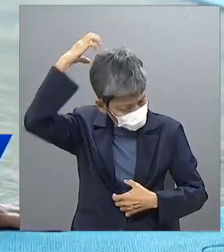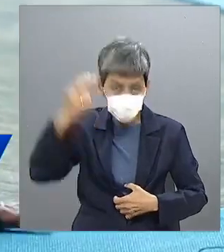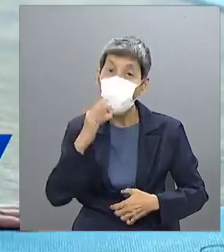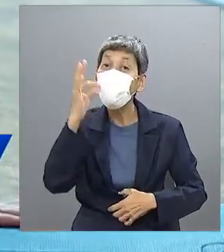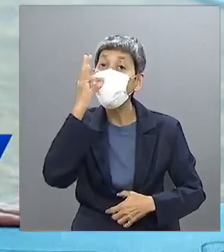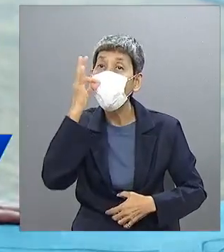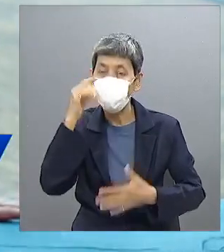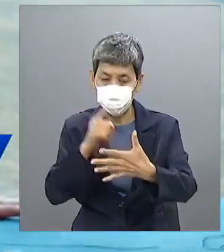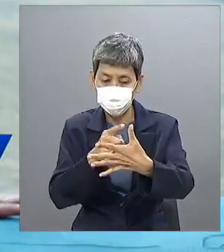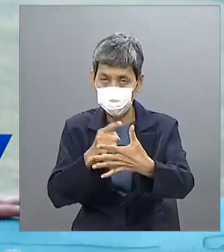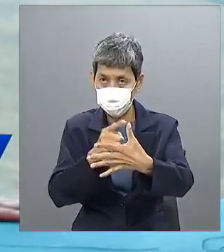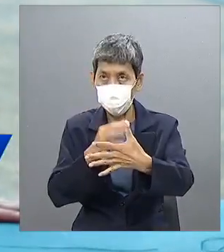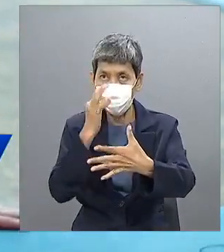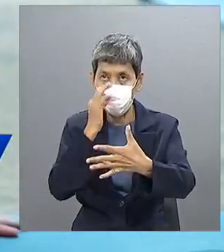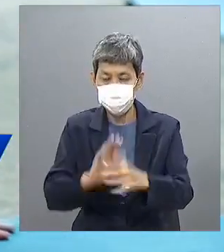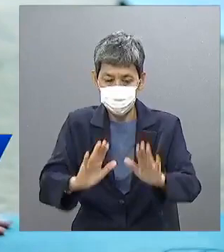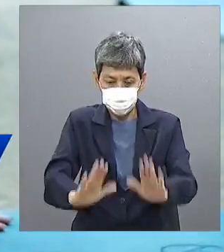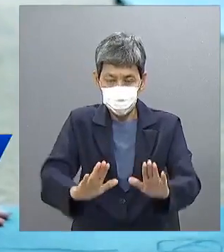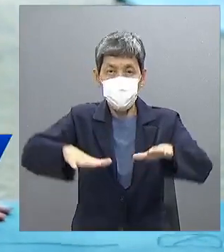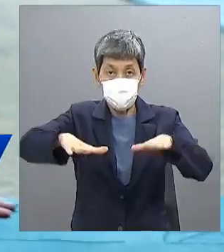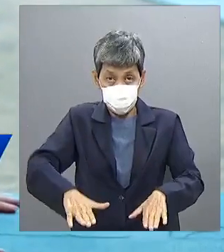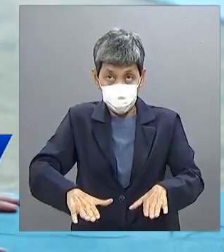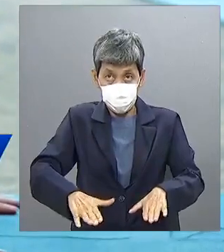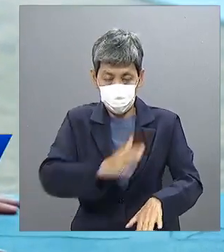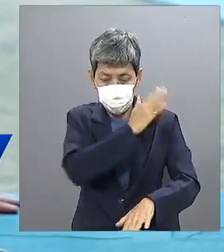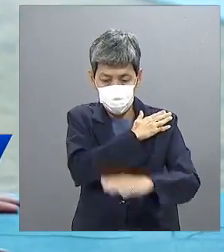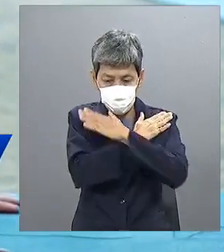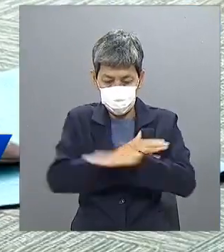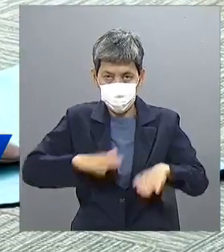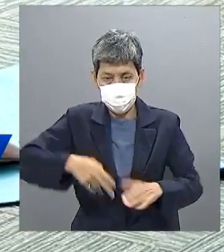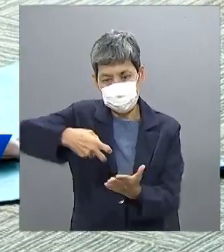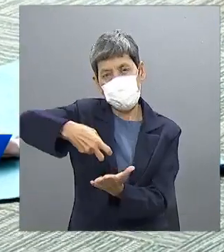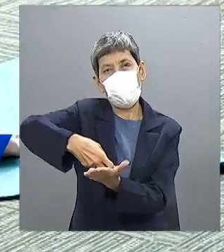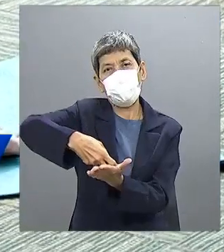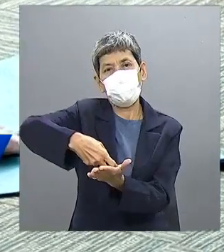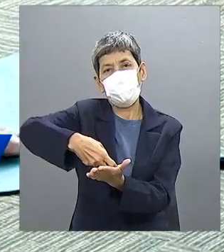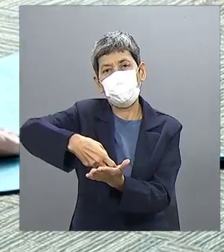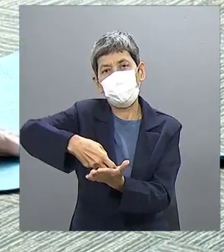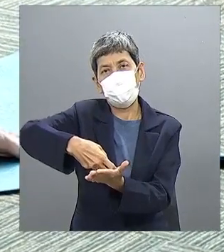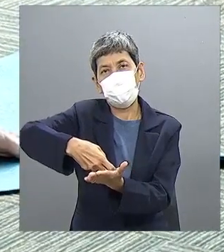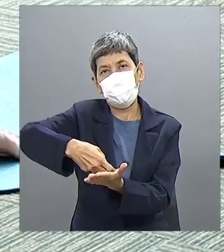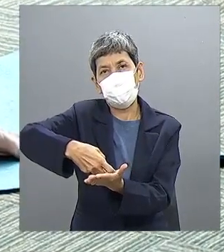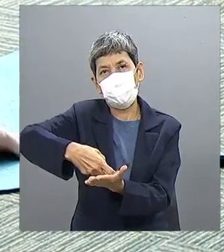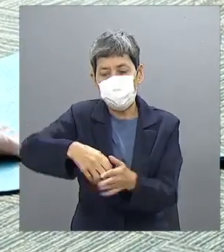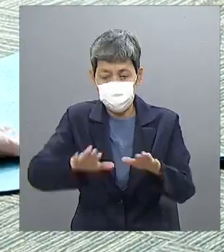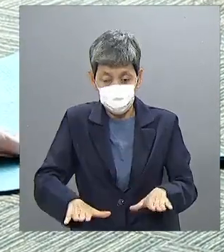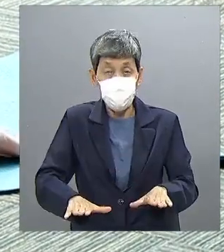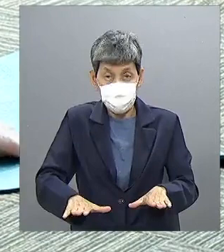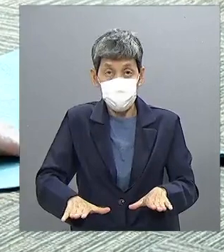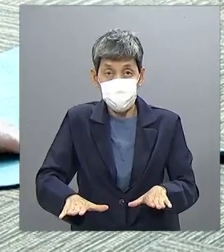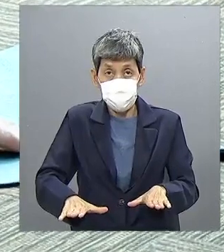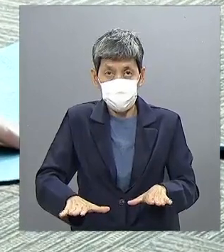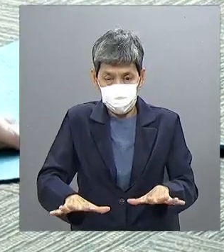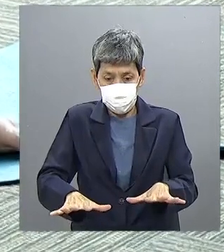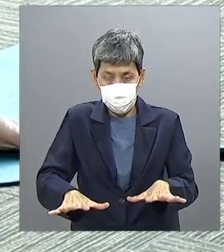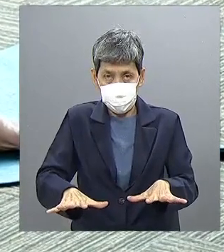เขาขึ้นค่ะข้อมือจะอยู่แนวเดียวกับหัวไหล่ค่ะเขาจะอยู่นะเดียวกับสะโพกค่ะข้อมือหมุนตรงๆมาด้านหน้าค่ะแล้วกลางนิ้วออกกระจายน้ำ